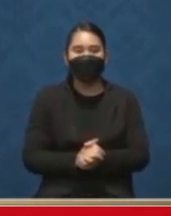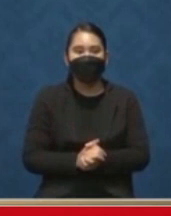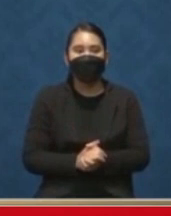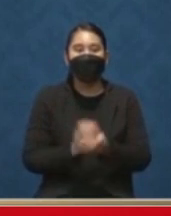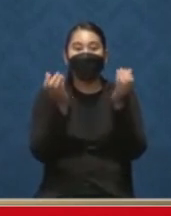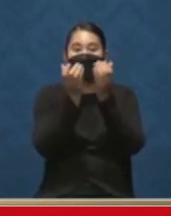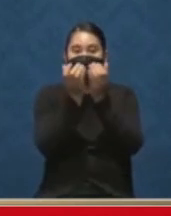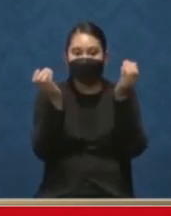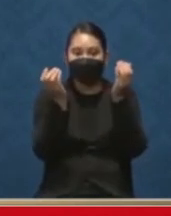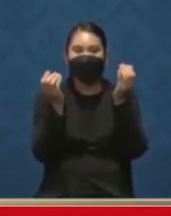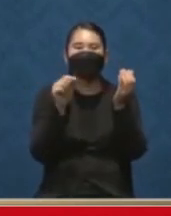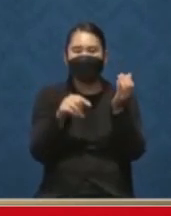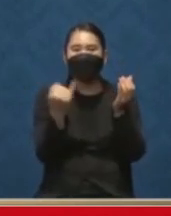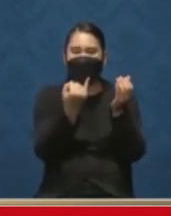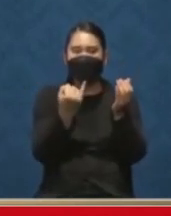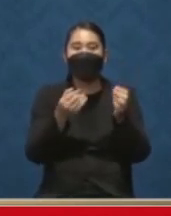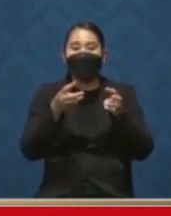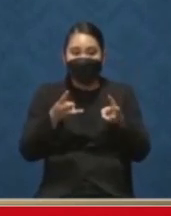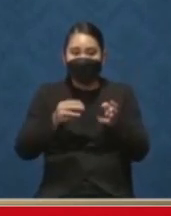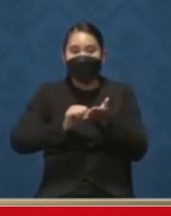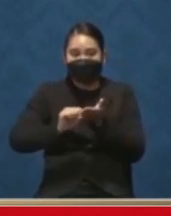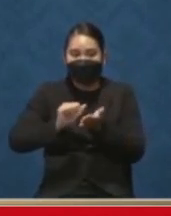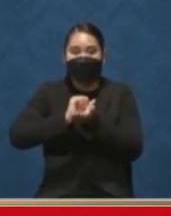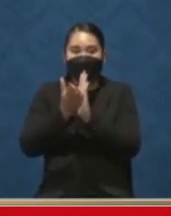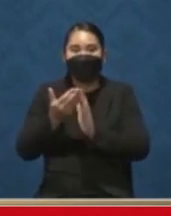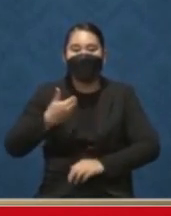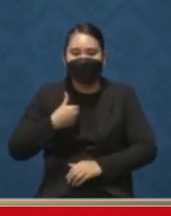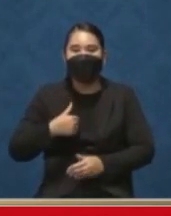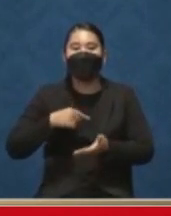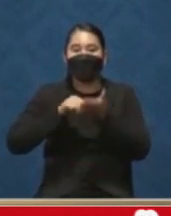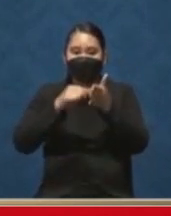แม้รัฐธรรมนูญฉบับนี้จะไม่ดีก็มันมีวิธีแก้อย่างที่พวกเราขอเสนอญัตติ